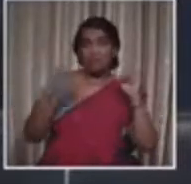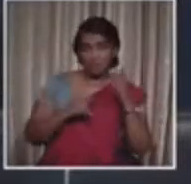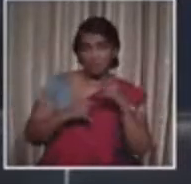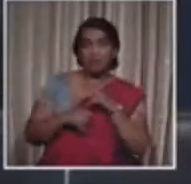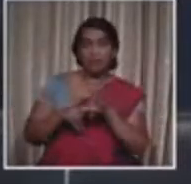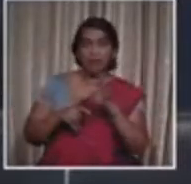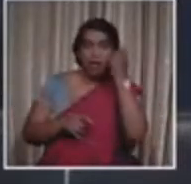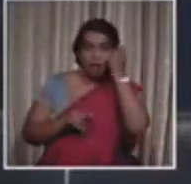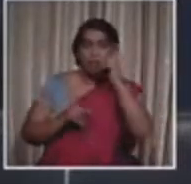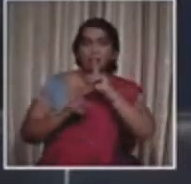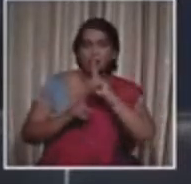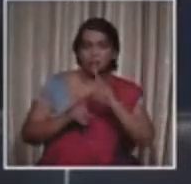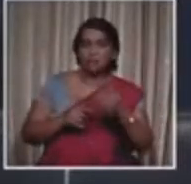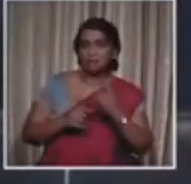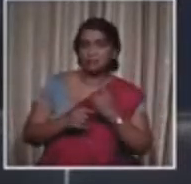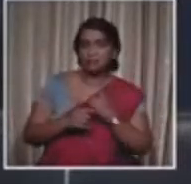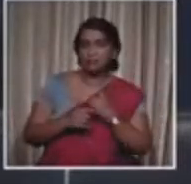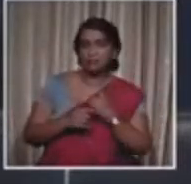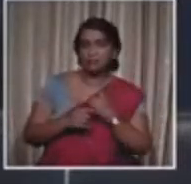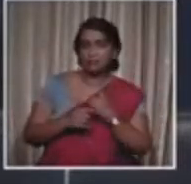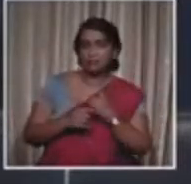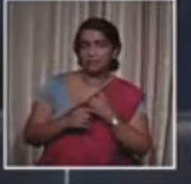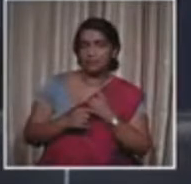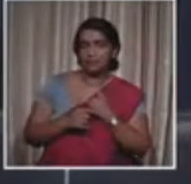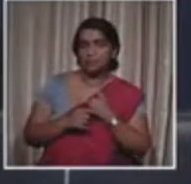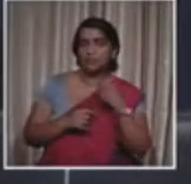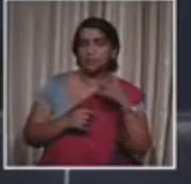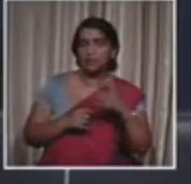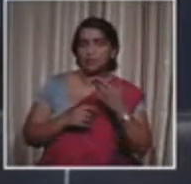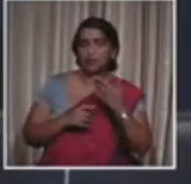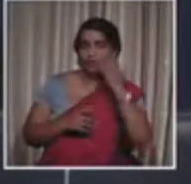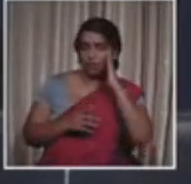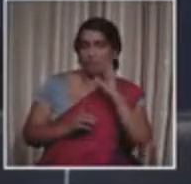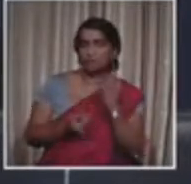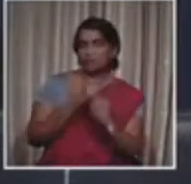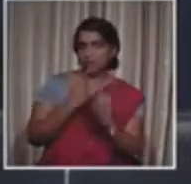අදහස් ප්‍රකාශ කරන්න මම නම් කියන්නේ මේ ස්වාධීන